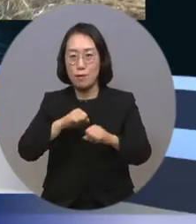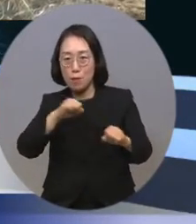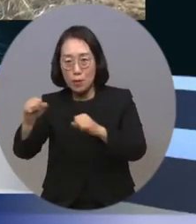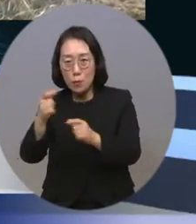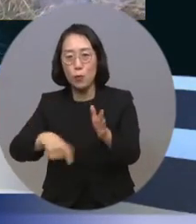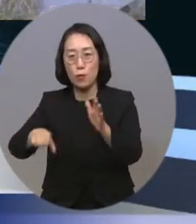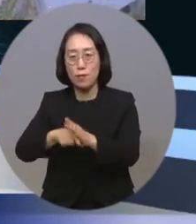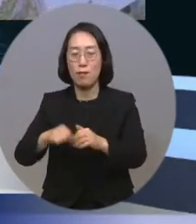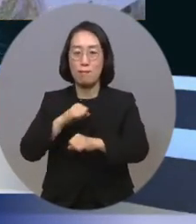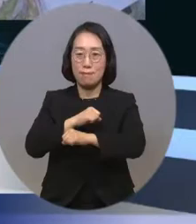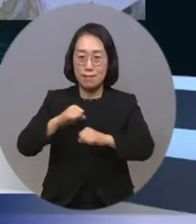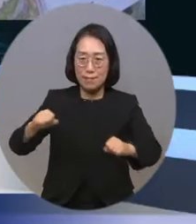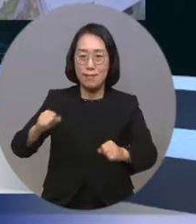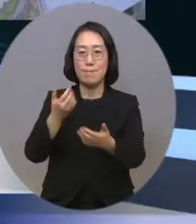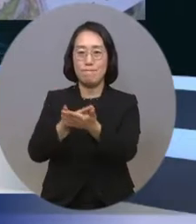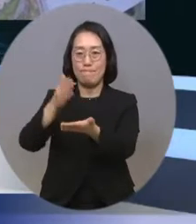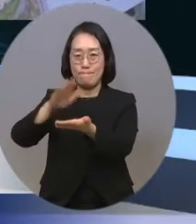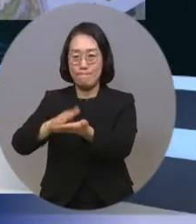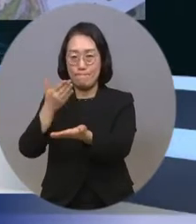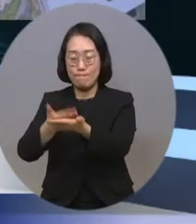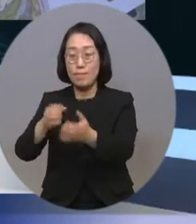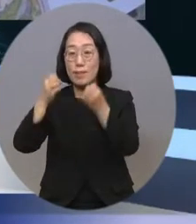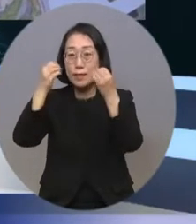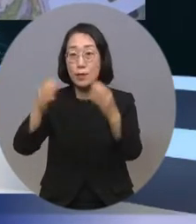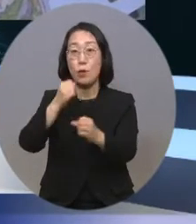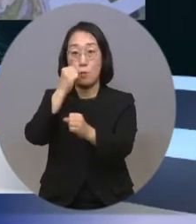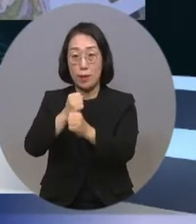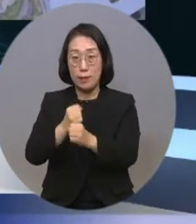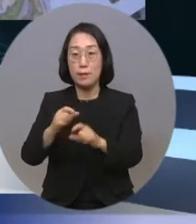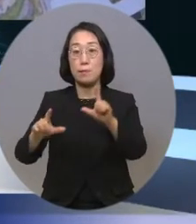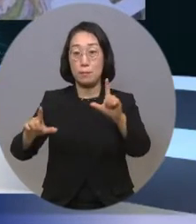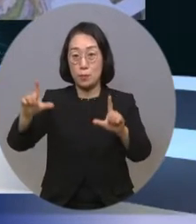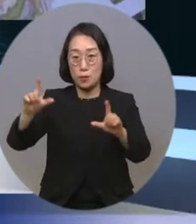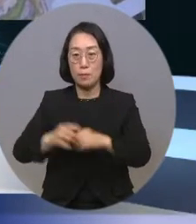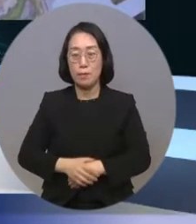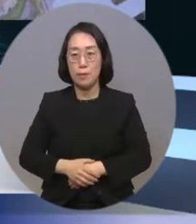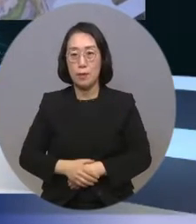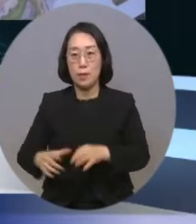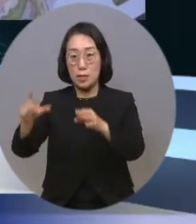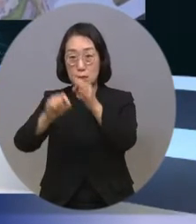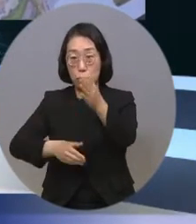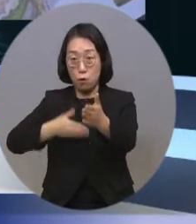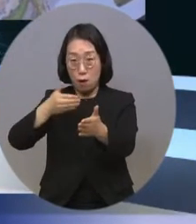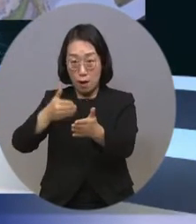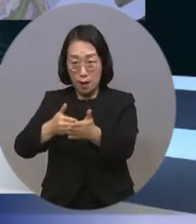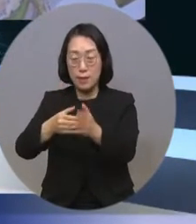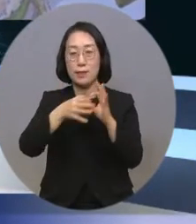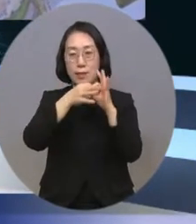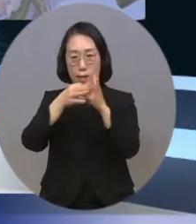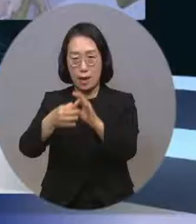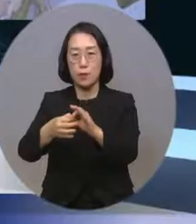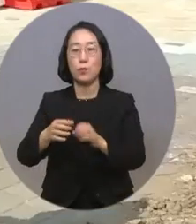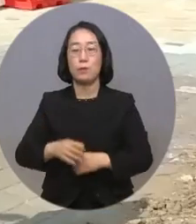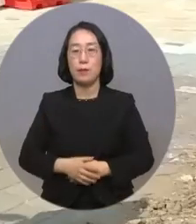위해 면적을 늘리는 등 새롭게 탈바꿈하고 있는데요. 올해 10월까지 진행될 예정입니다.